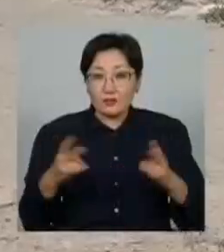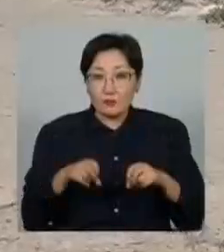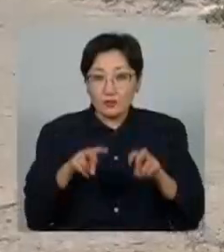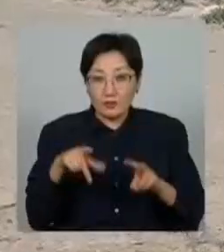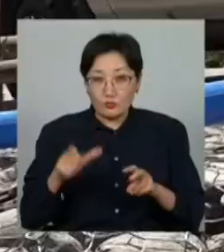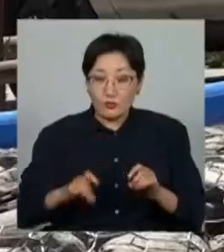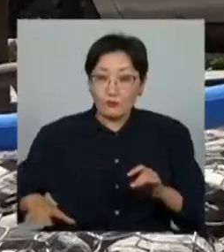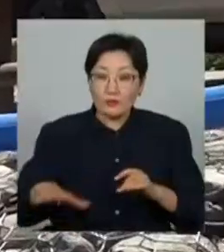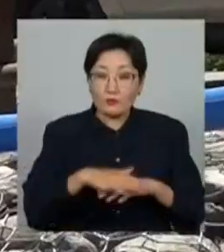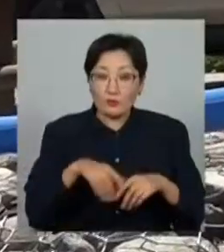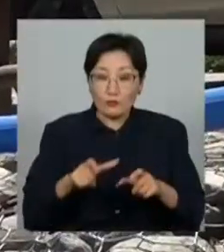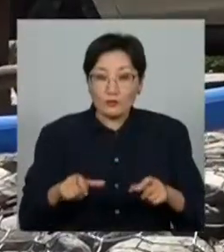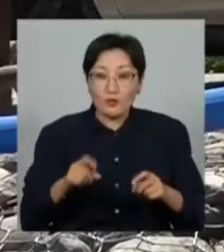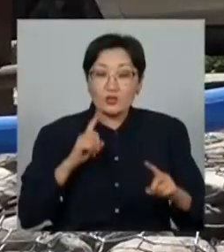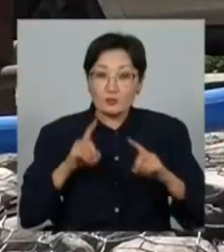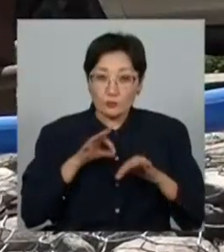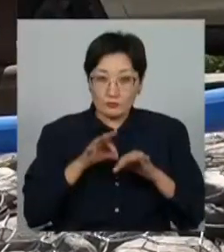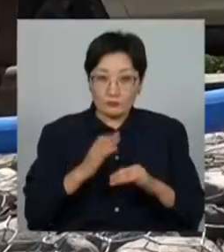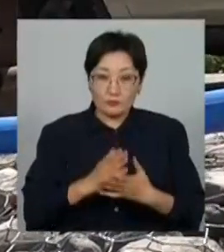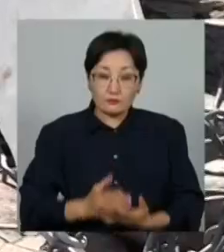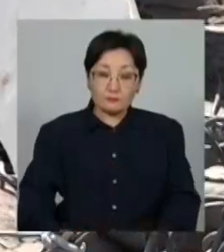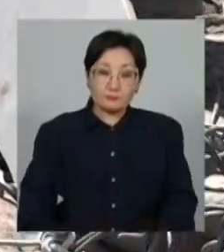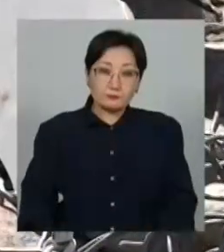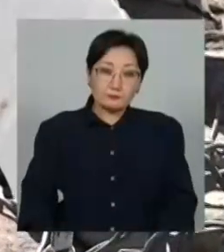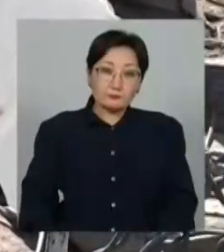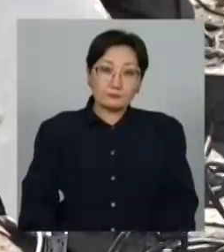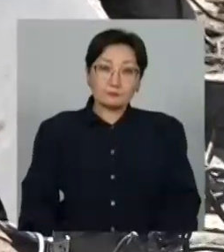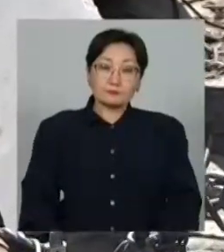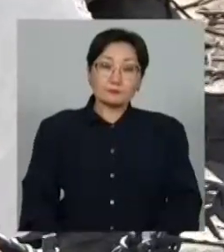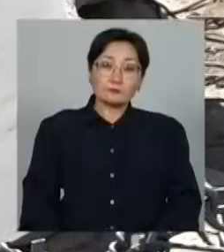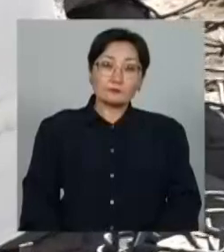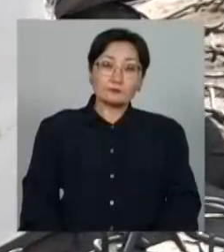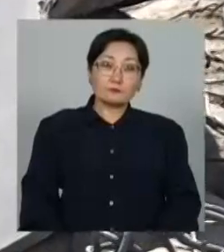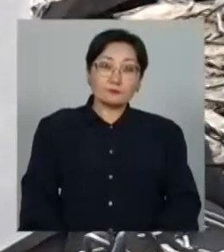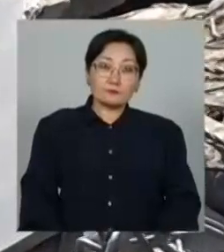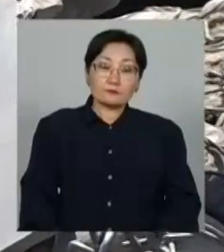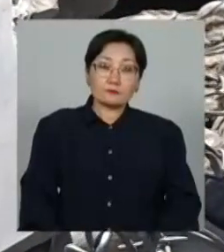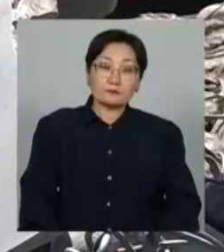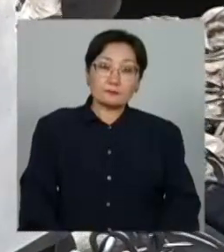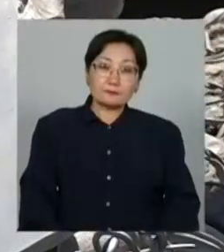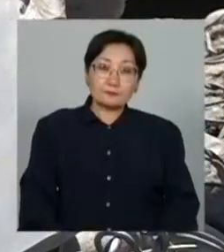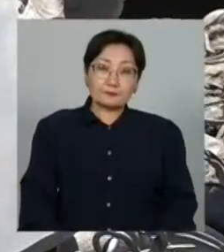мамандар аудан тұрғындарымен кеңес өткізіп жатыр. Оразай Нұртай, Медет Саматұлы, Алматы телеарнасы.